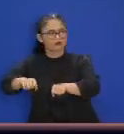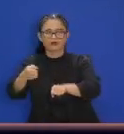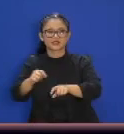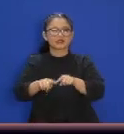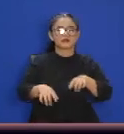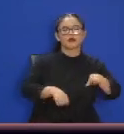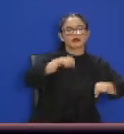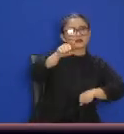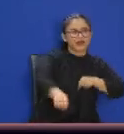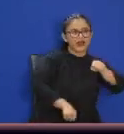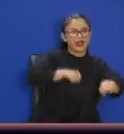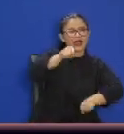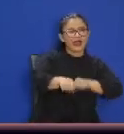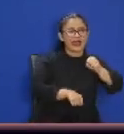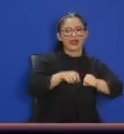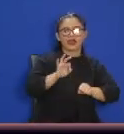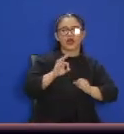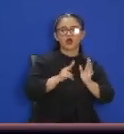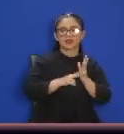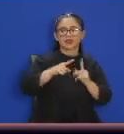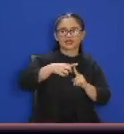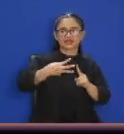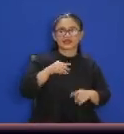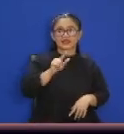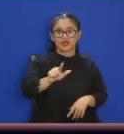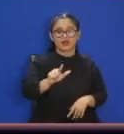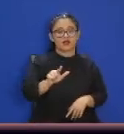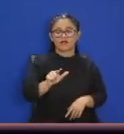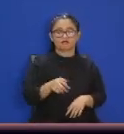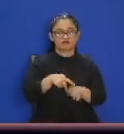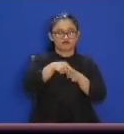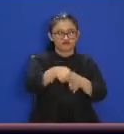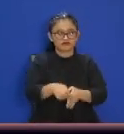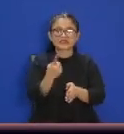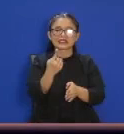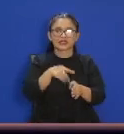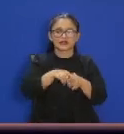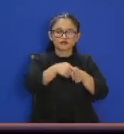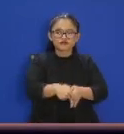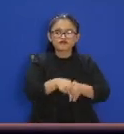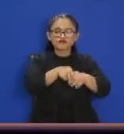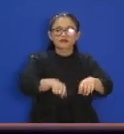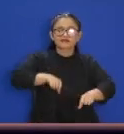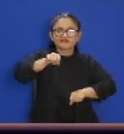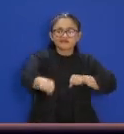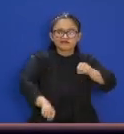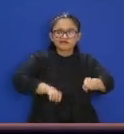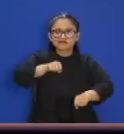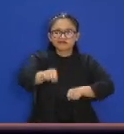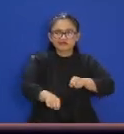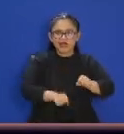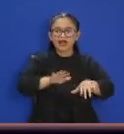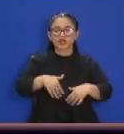ontel sendirian. Naik sepeda ontel sendirian? Enggak digonceng juga? Enggak. Kalau enggak pokoknya itu ya itu kalau enggak